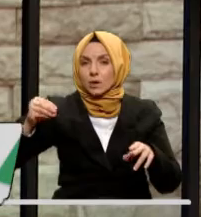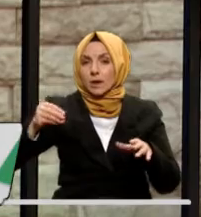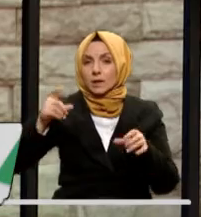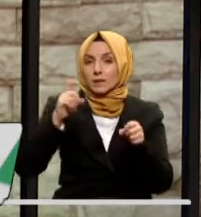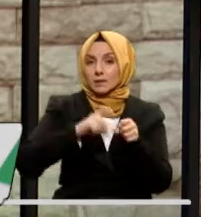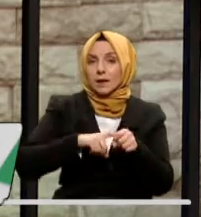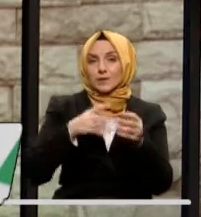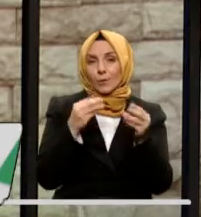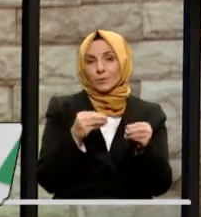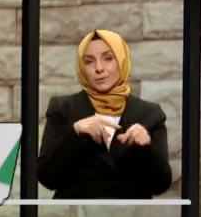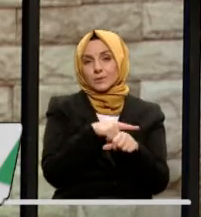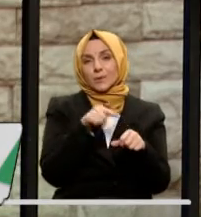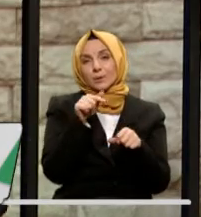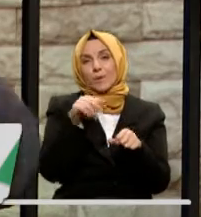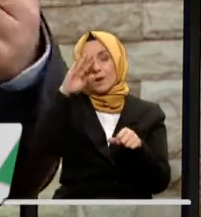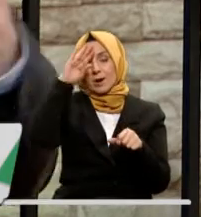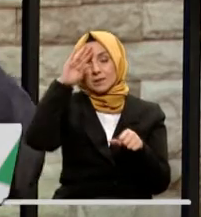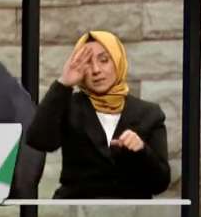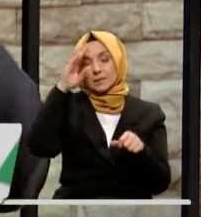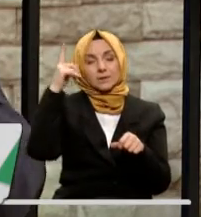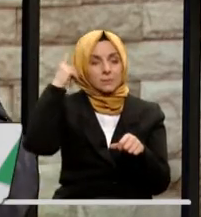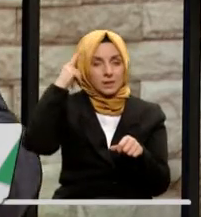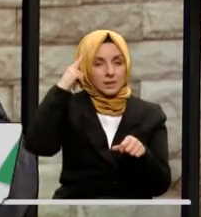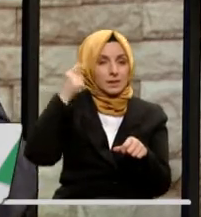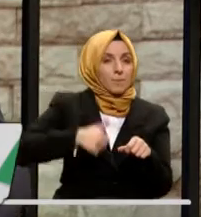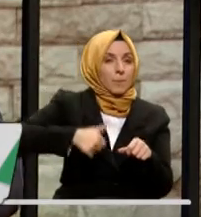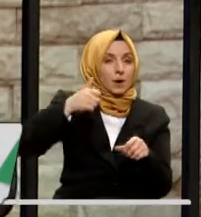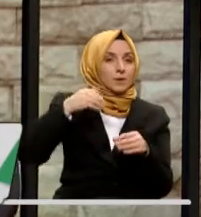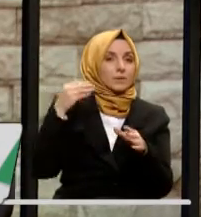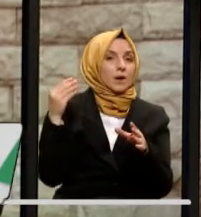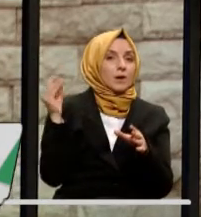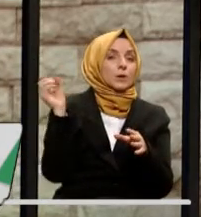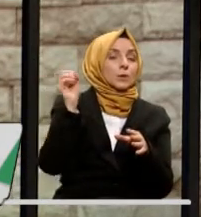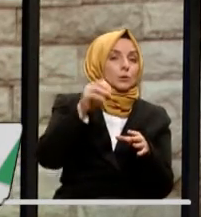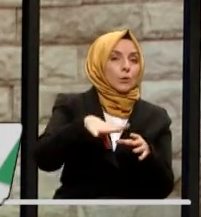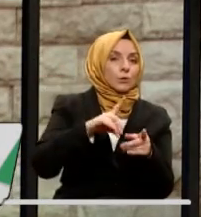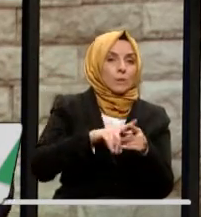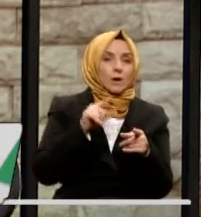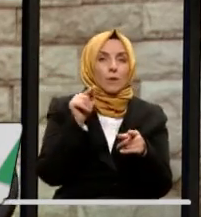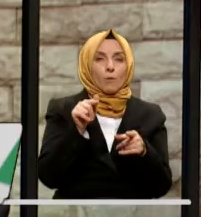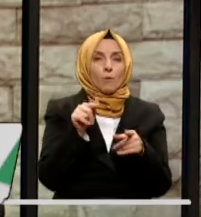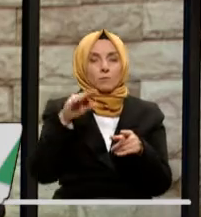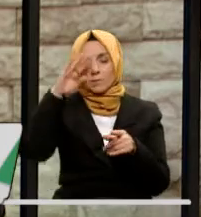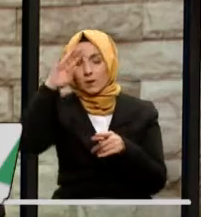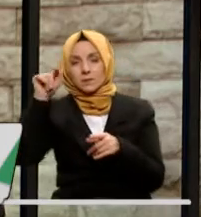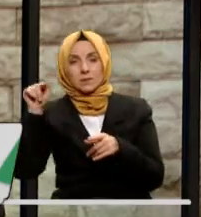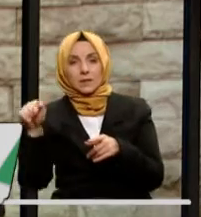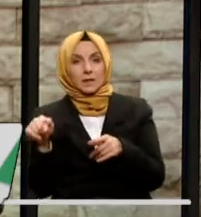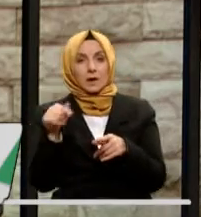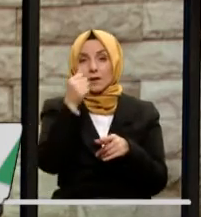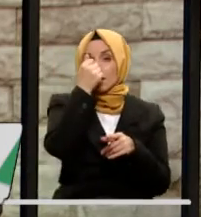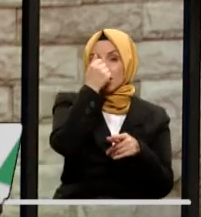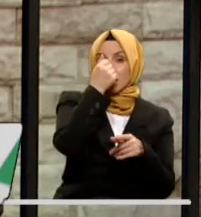hastanın genetik bilgilerine bakanlığımıza yolluyor ve eğer bir eşleşme varsa Çok yüksek bir ihtimal değil bu onun için